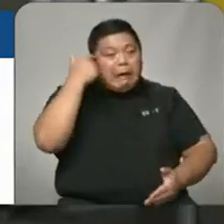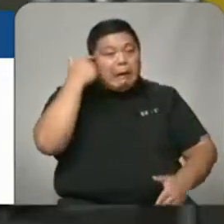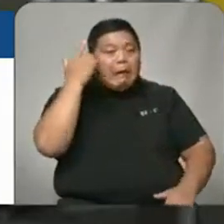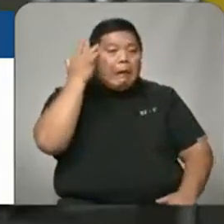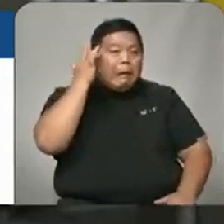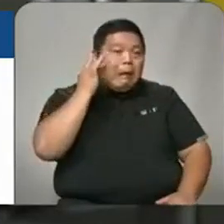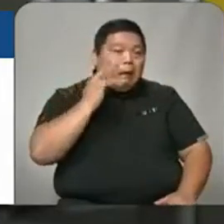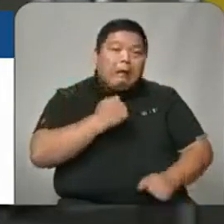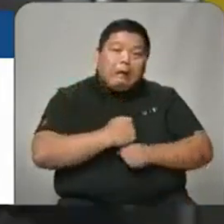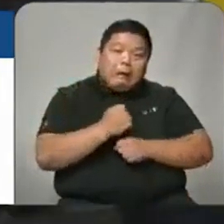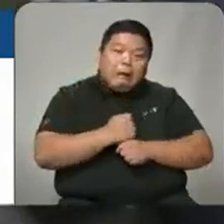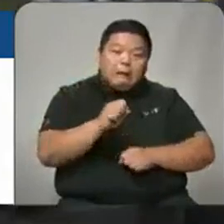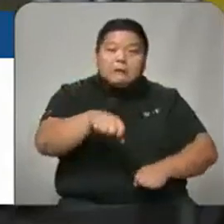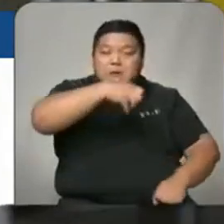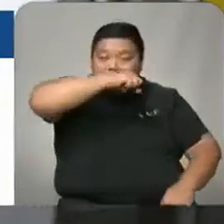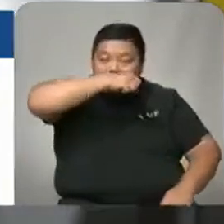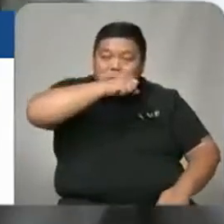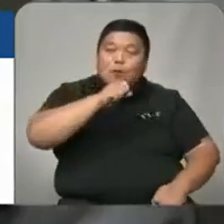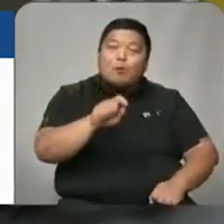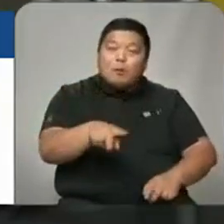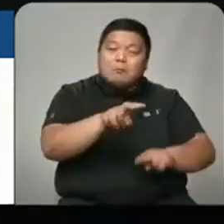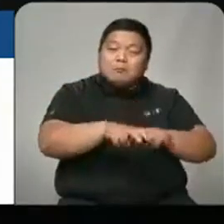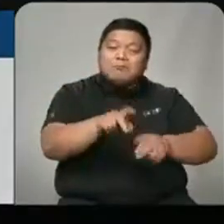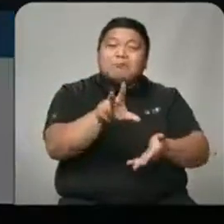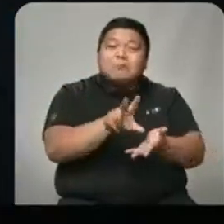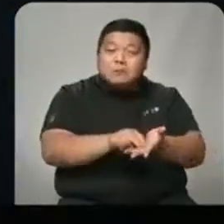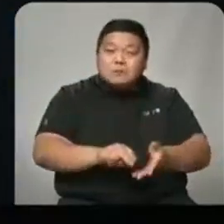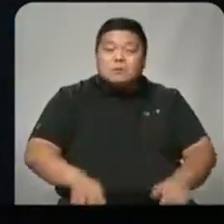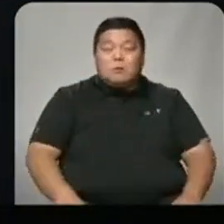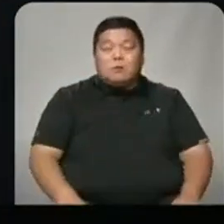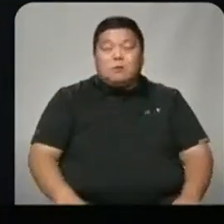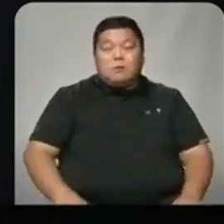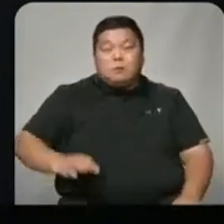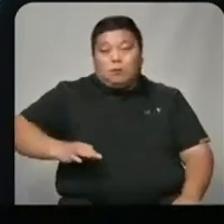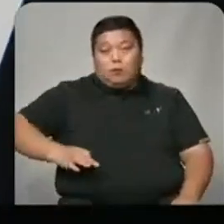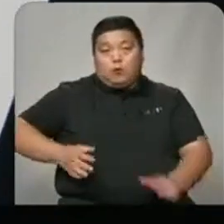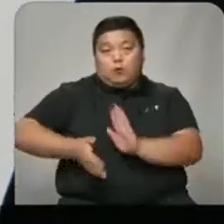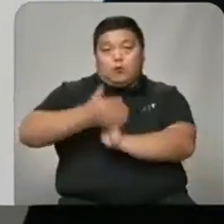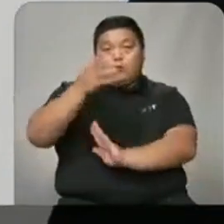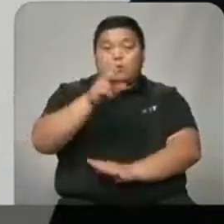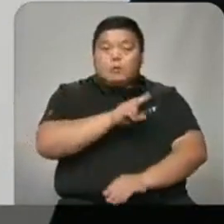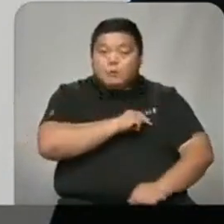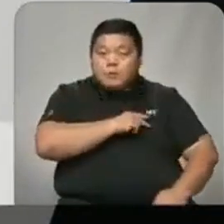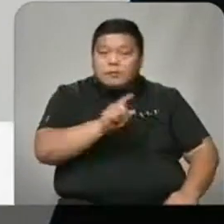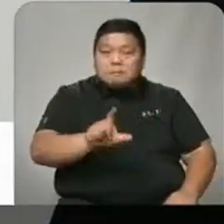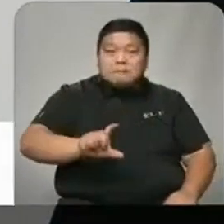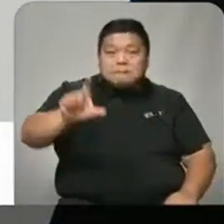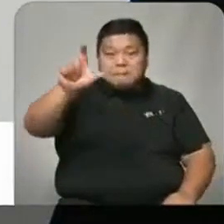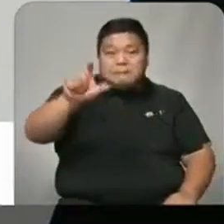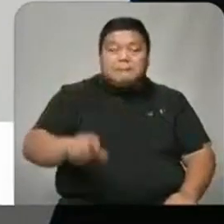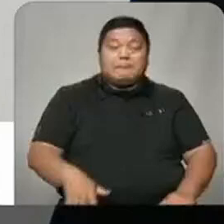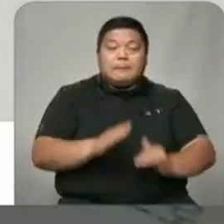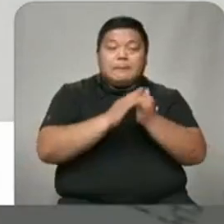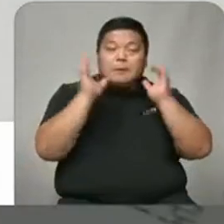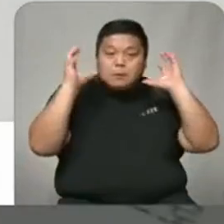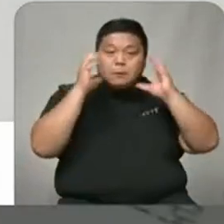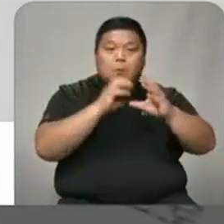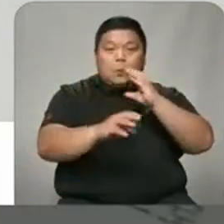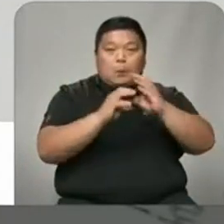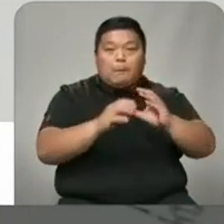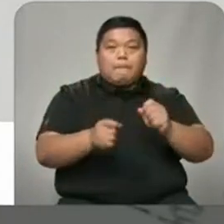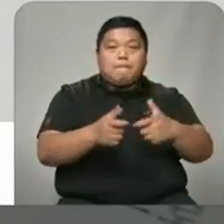사실 뭐 예산적인거나 자리 문제가 있는 거고 원주시외에서도 교권 침해 예방을 위한 아동소통